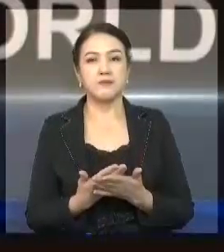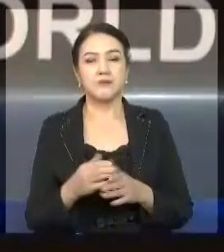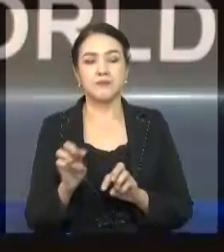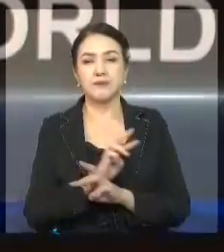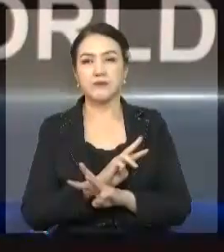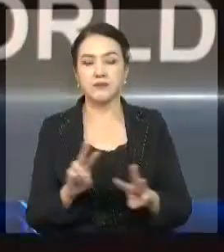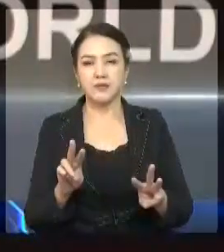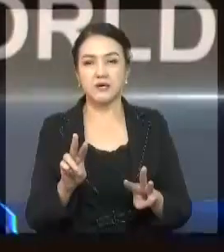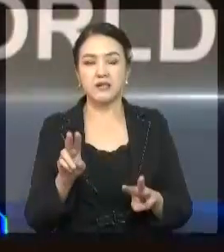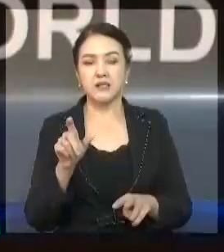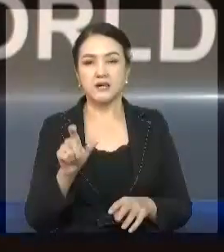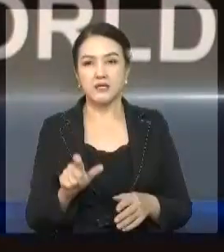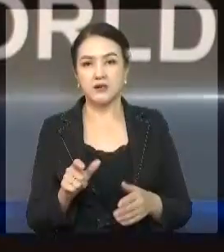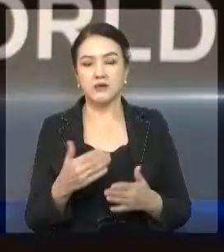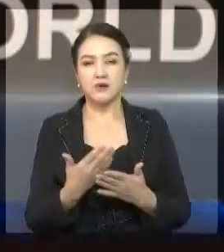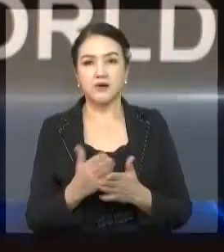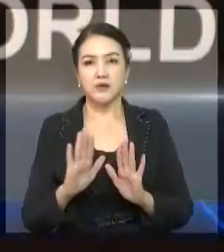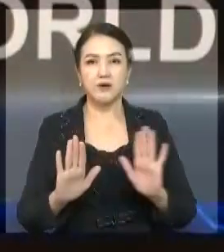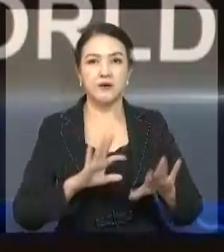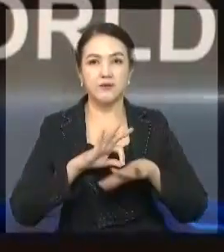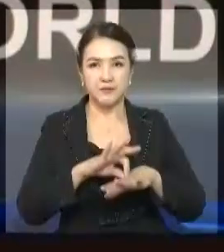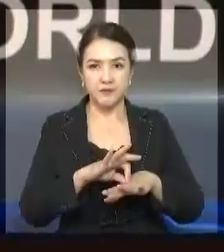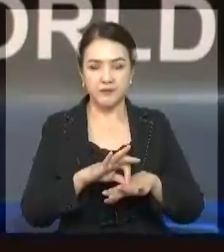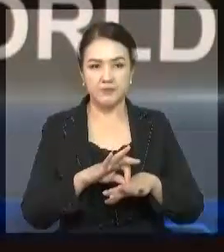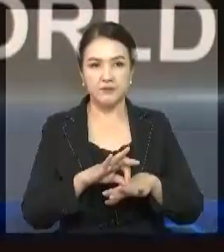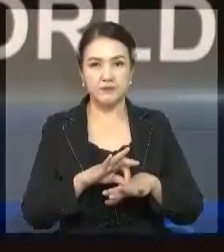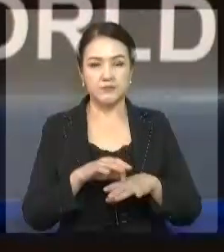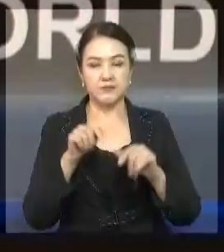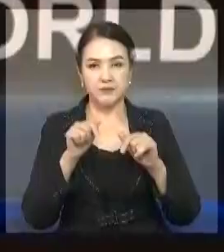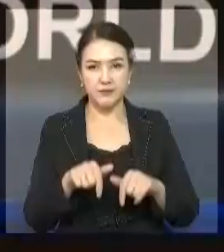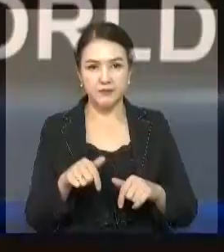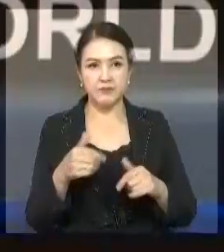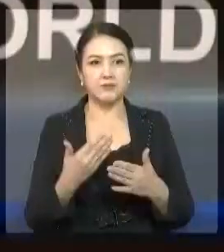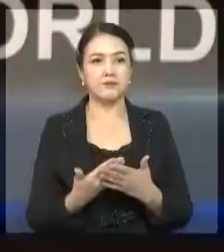министрлігі осы көрмені ұйымдастырған болатынды осы кезекте